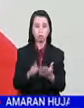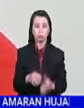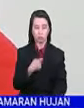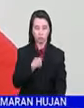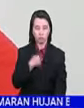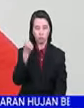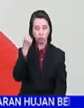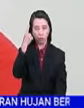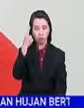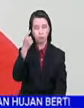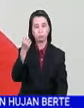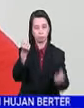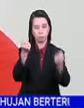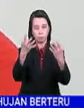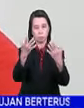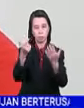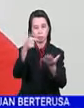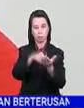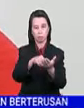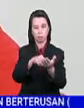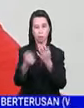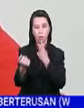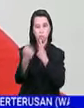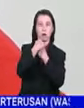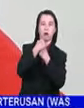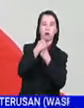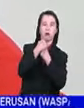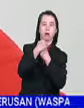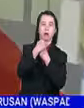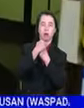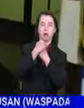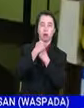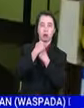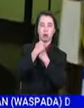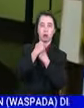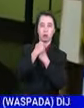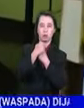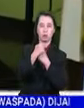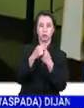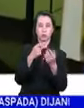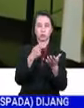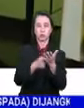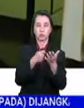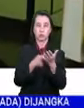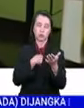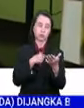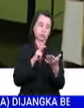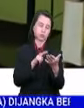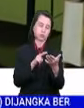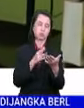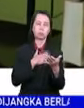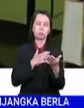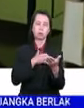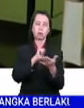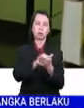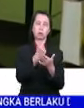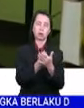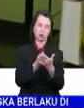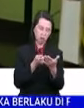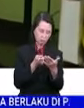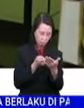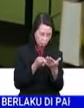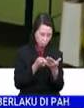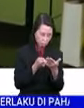difahamkan terdapat ramai lagi yang terkena di scam oleh seller tersebut. Tiba-tiba saya tengok akaun saya auto